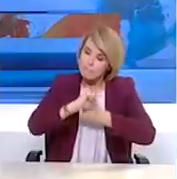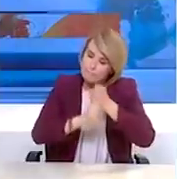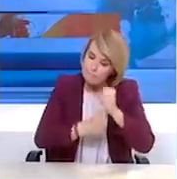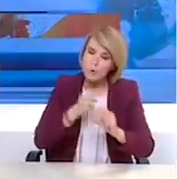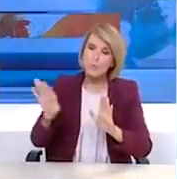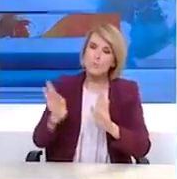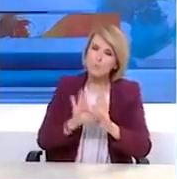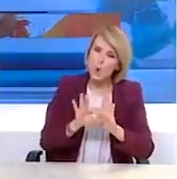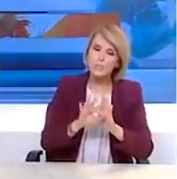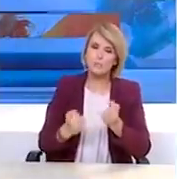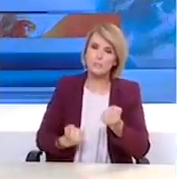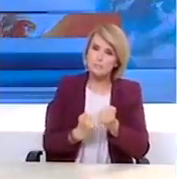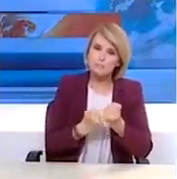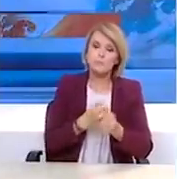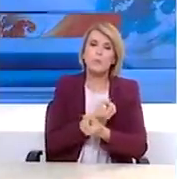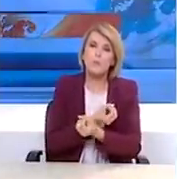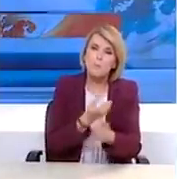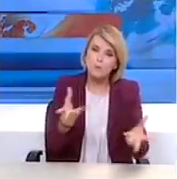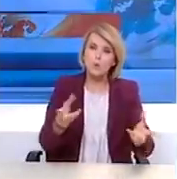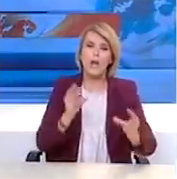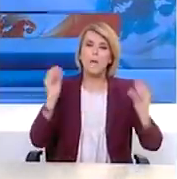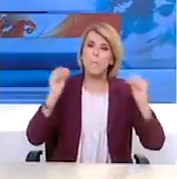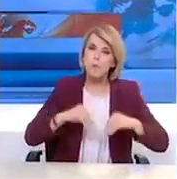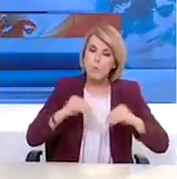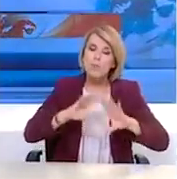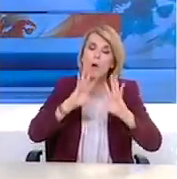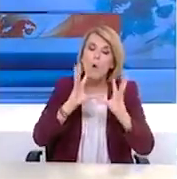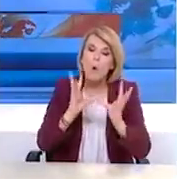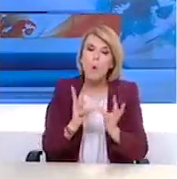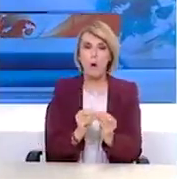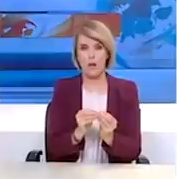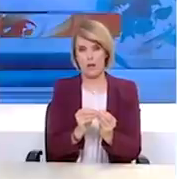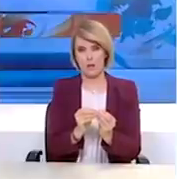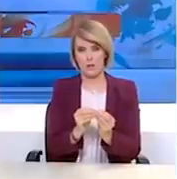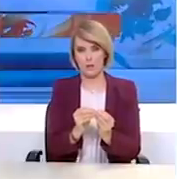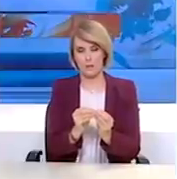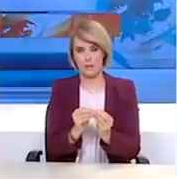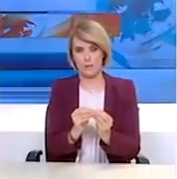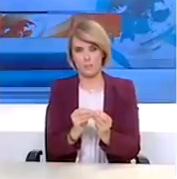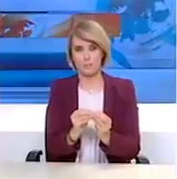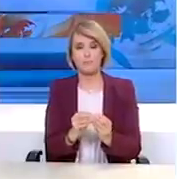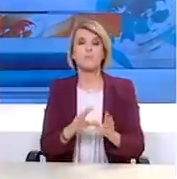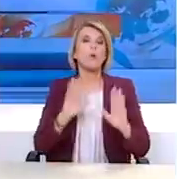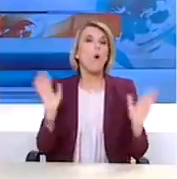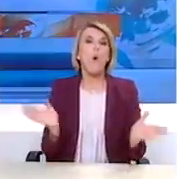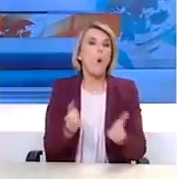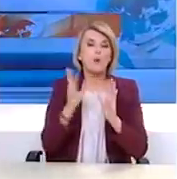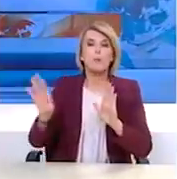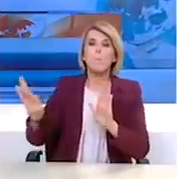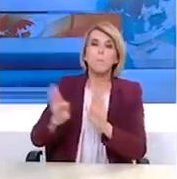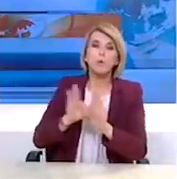την υγεία του και να παρέχουμε οποιαδήποτε υπηρεσία υγείας χρειάζεται. Επομένως, οποιασδήποτε